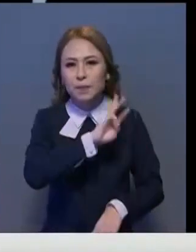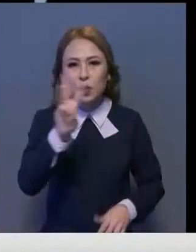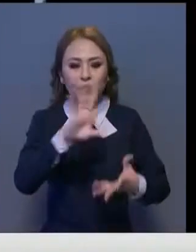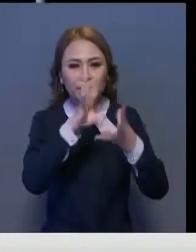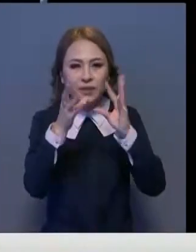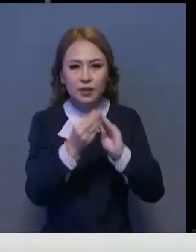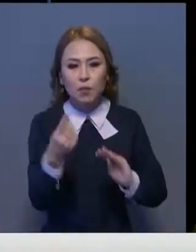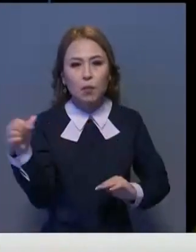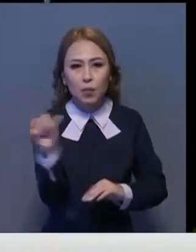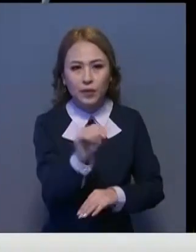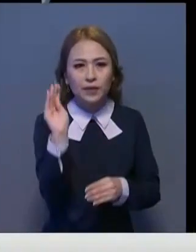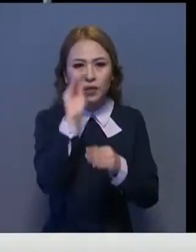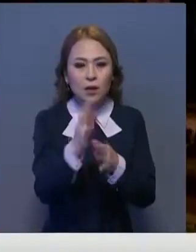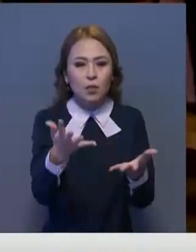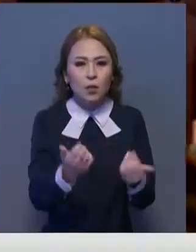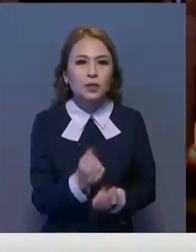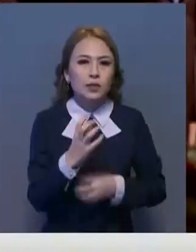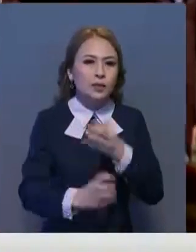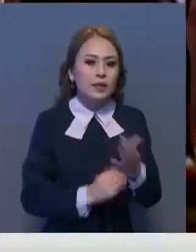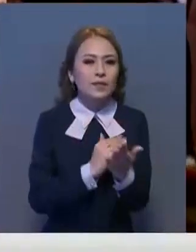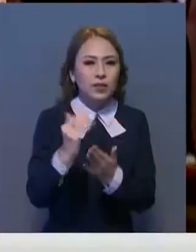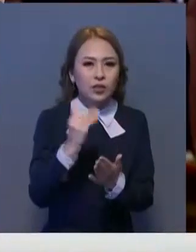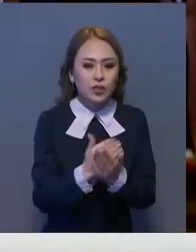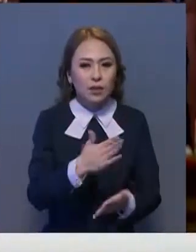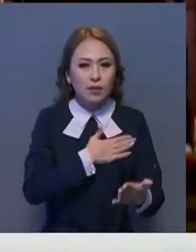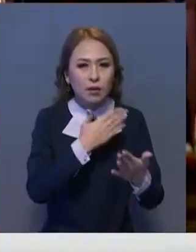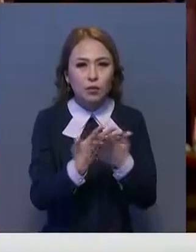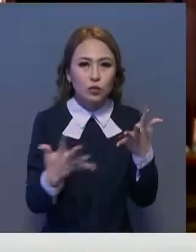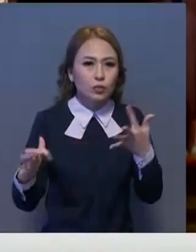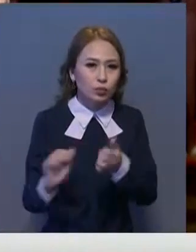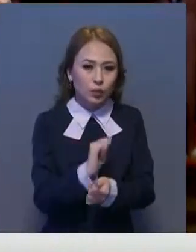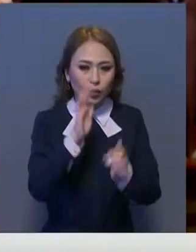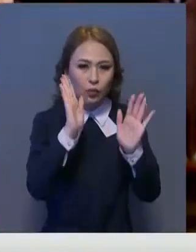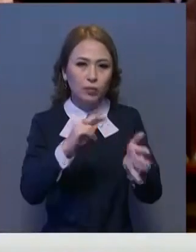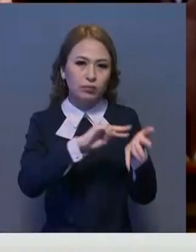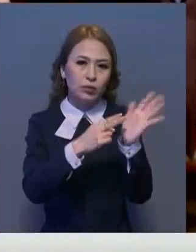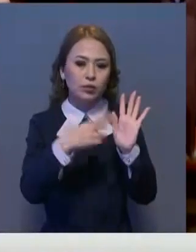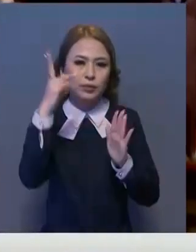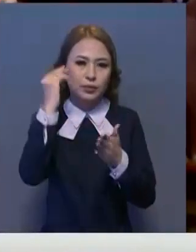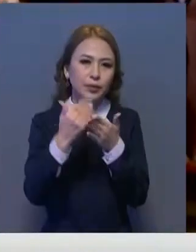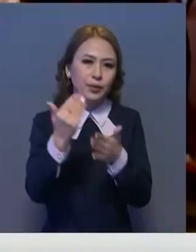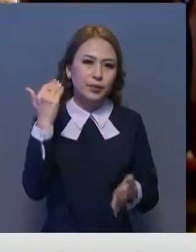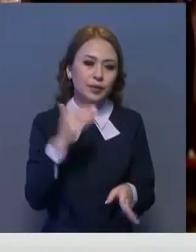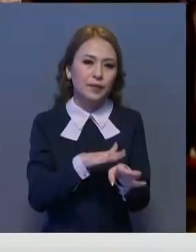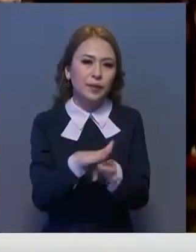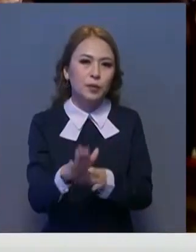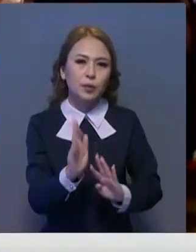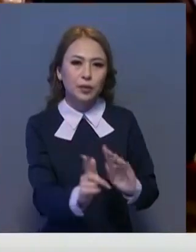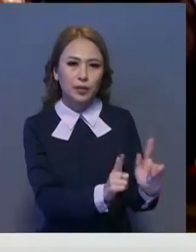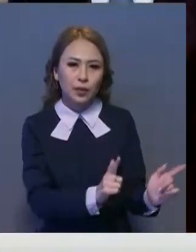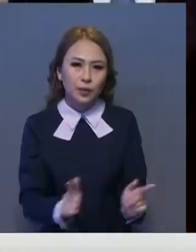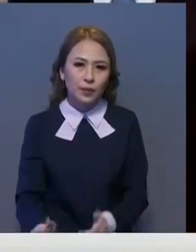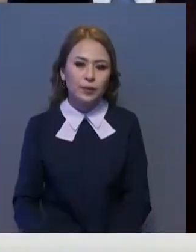үлгерген. Бұл әлем бойынша ең жоғары көрсеткіш. Осы қарқыннан таймаса, жоспар мерзімінен бұрын орындалуы әбде